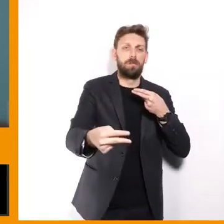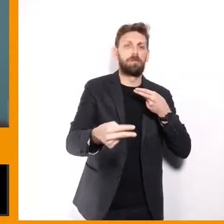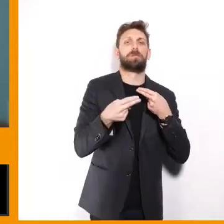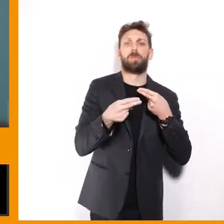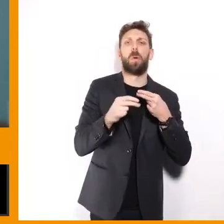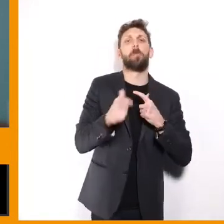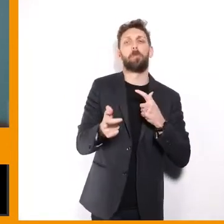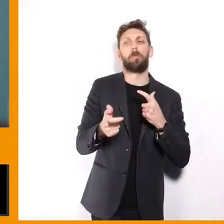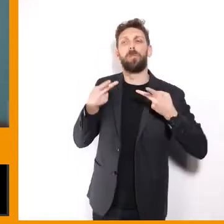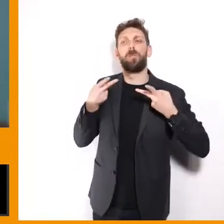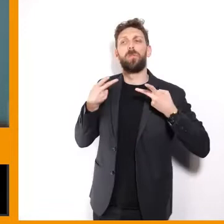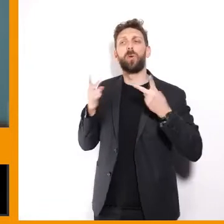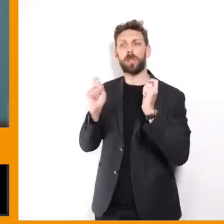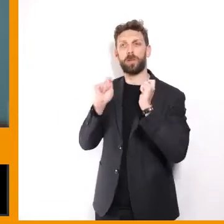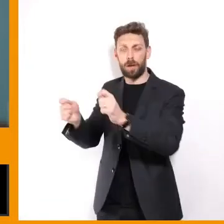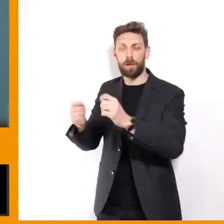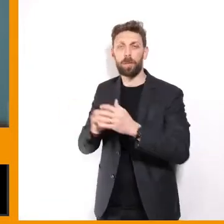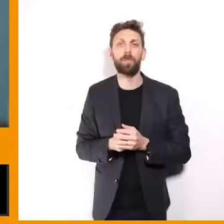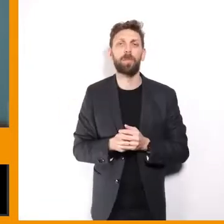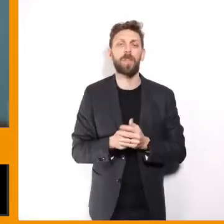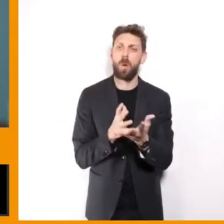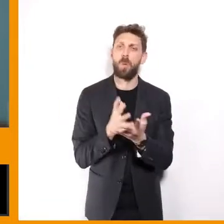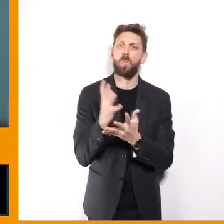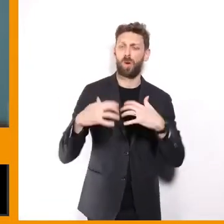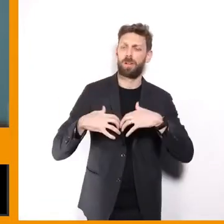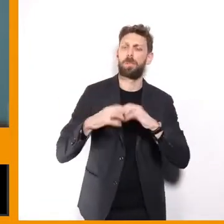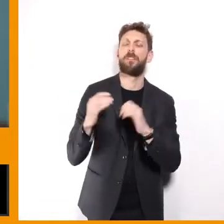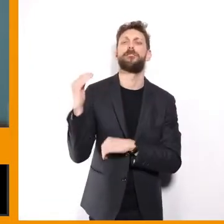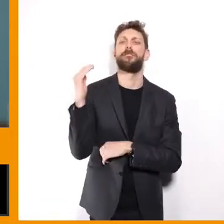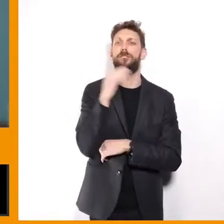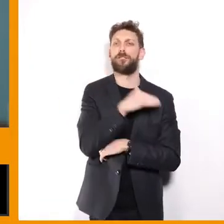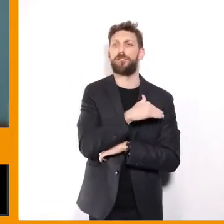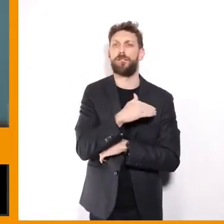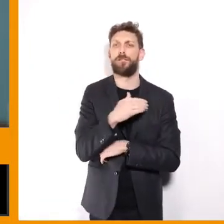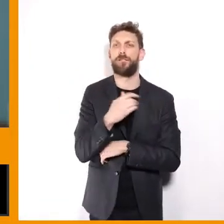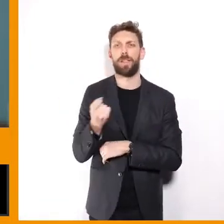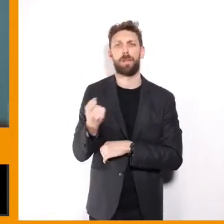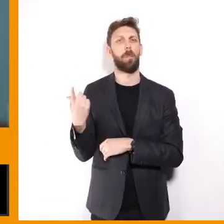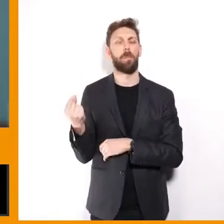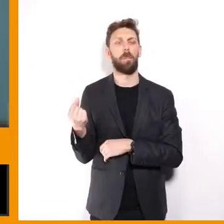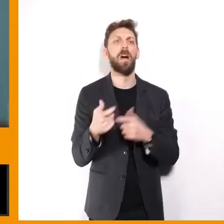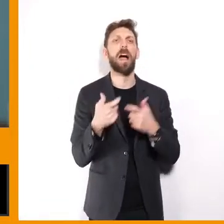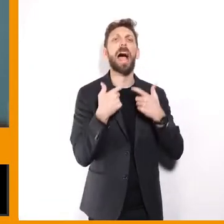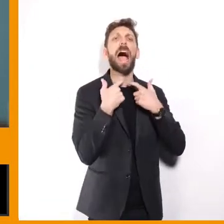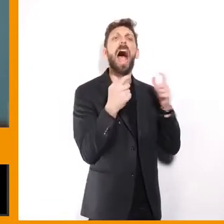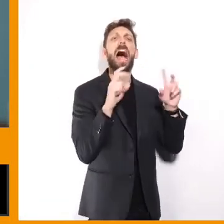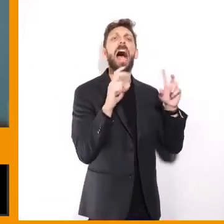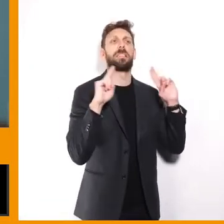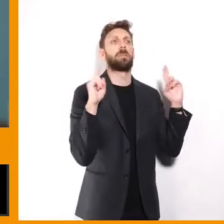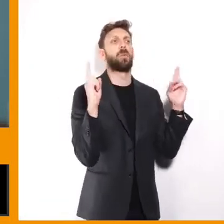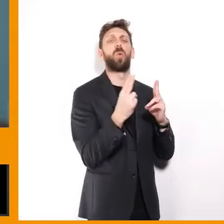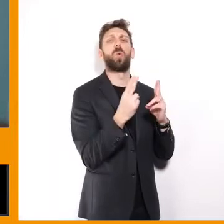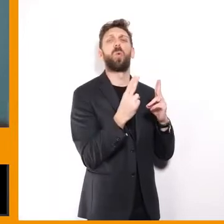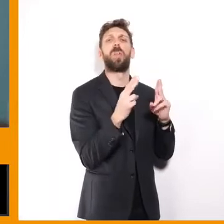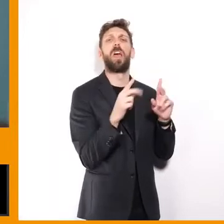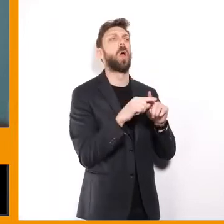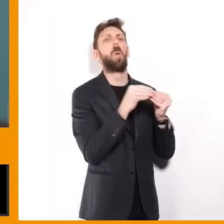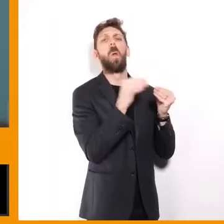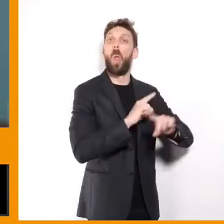de faire des grands projets plus rapidement. Ça n'a rien à voir avec la remise en cause de l'accessibilité universelle que je veux graver dans le